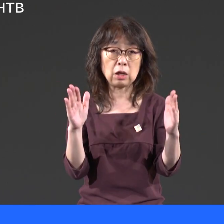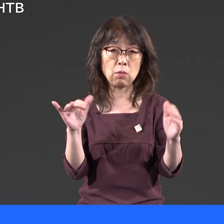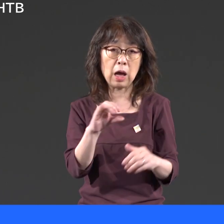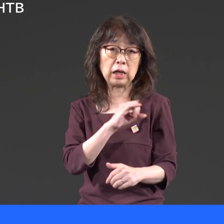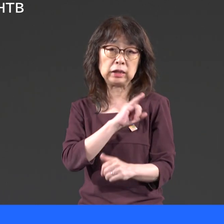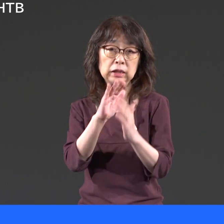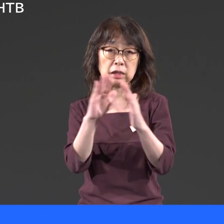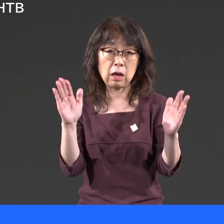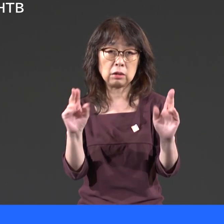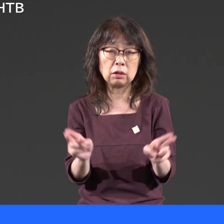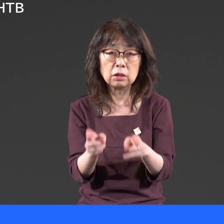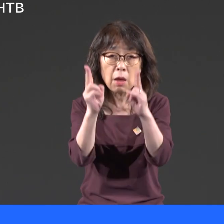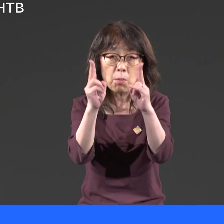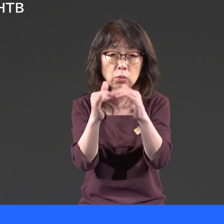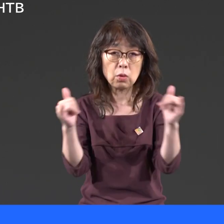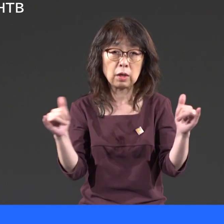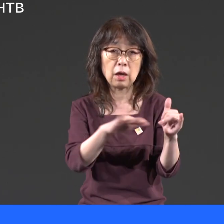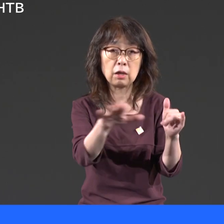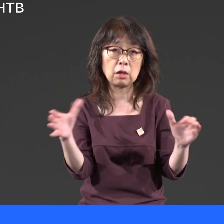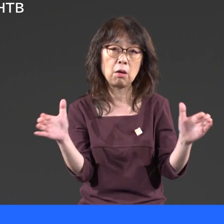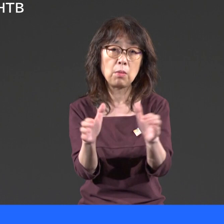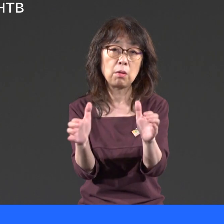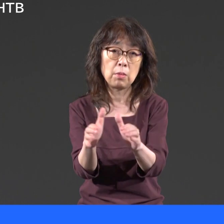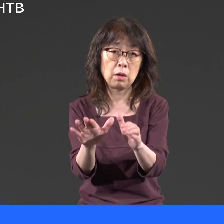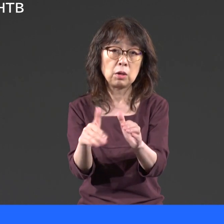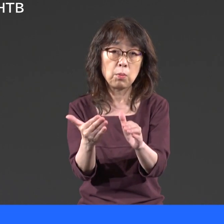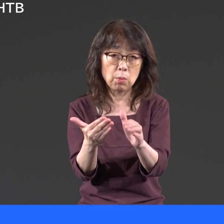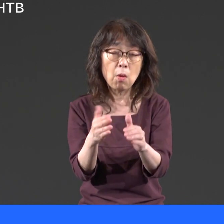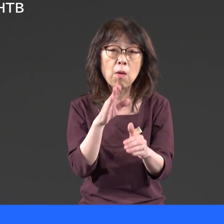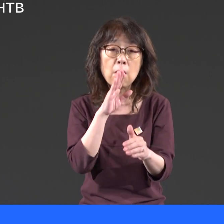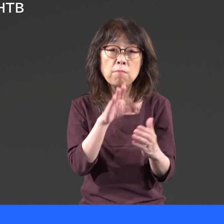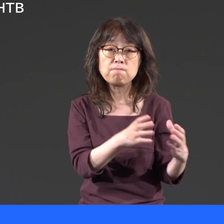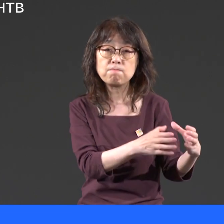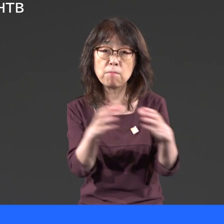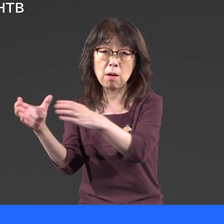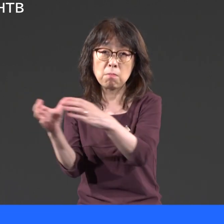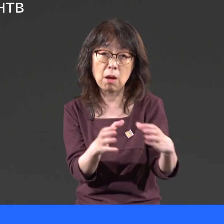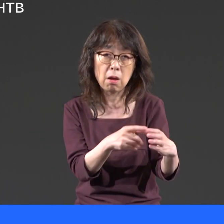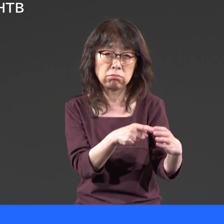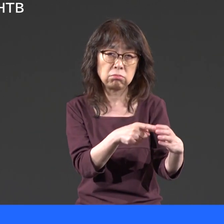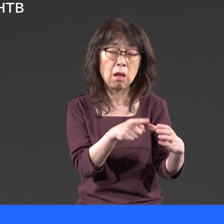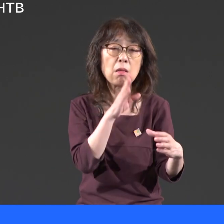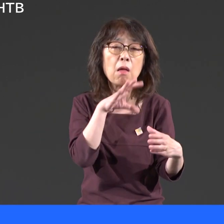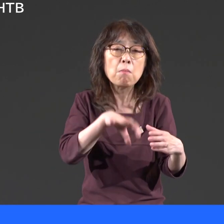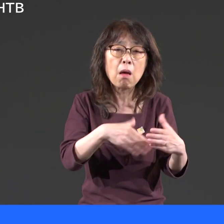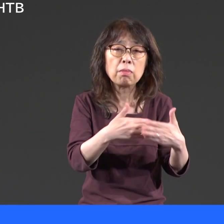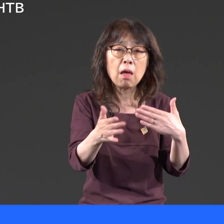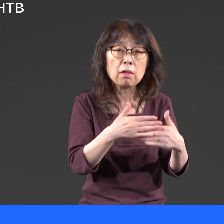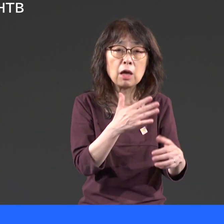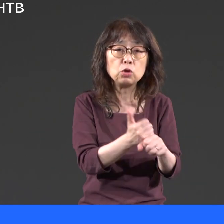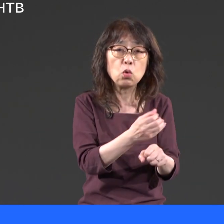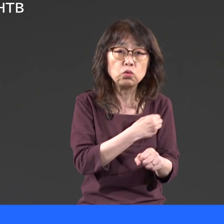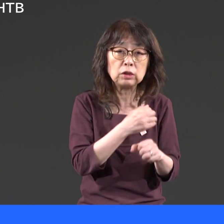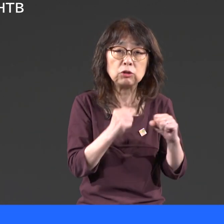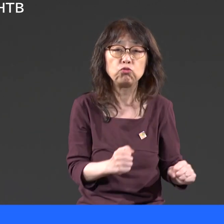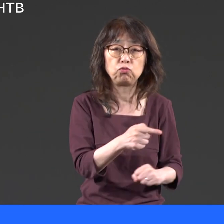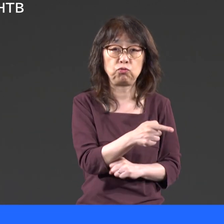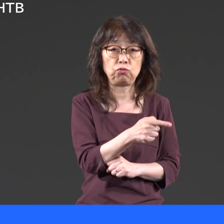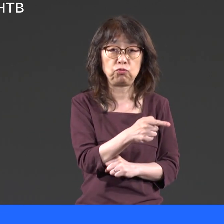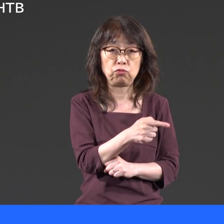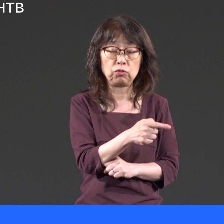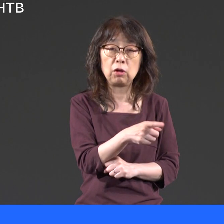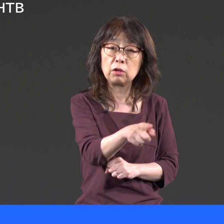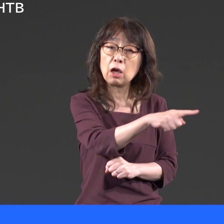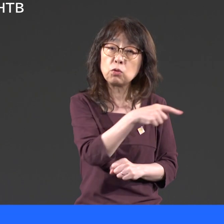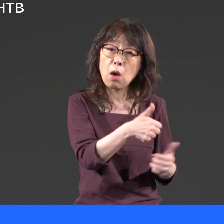の専門の方からもありますけれども、実はその現場を体験された市職員がいますので、そういった方からのアド